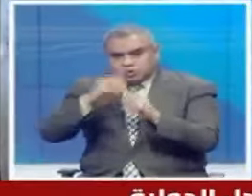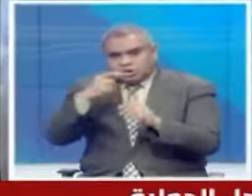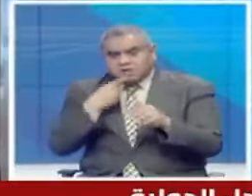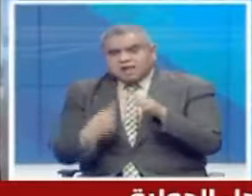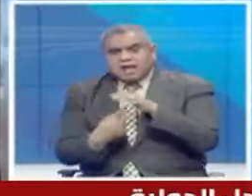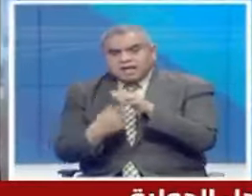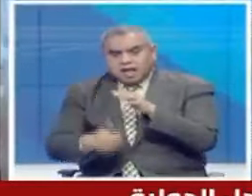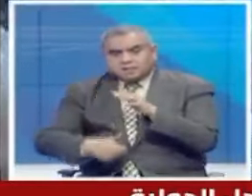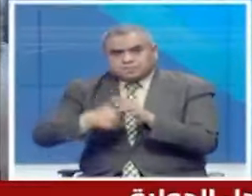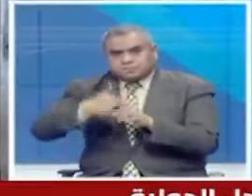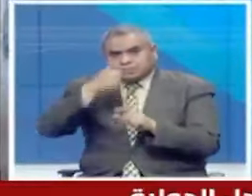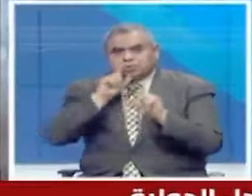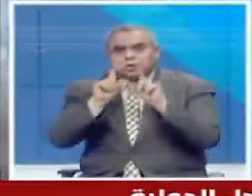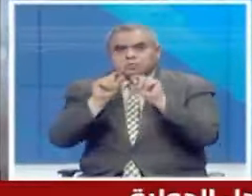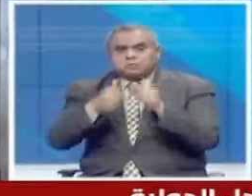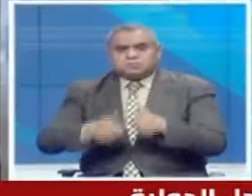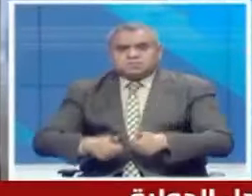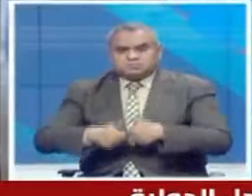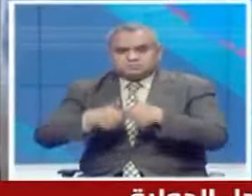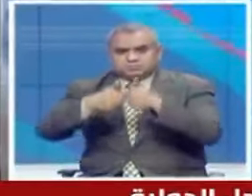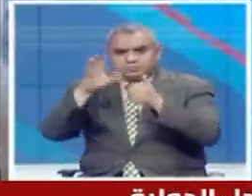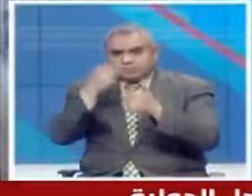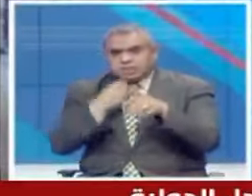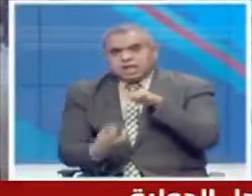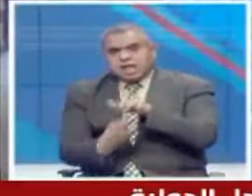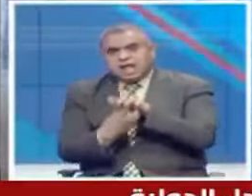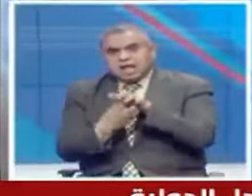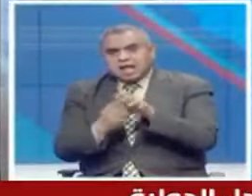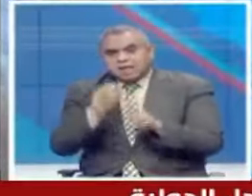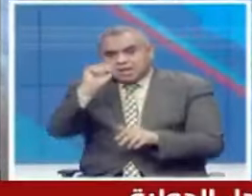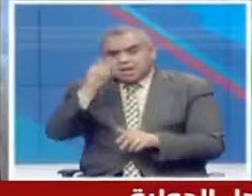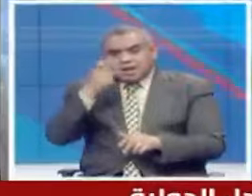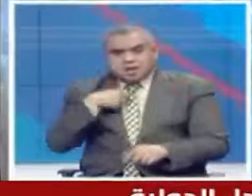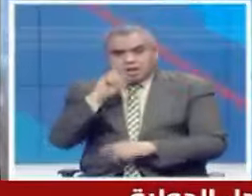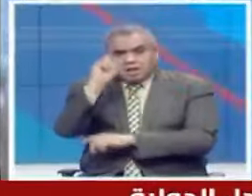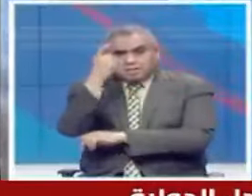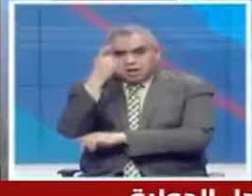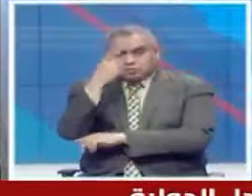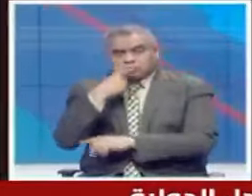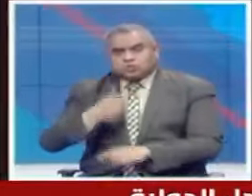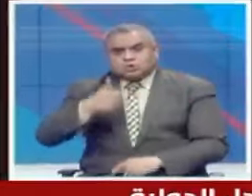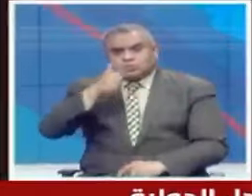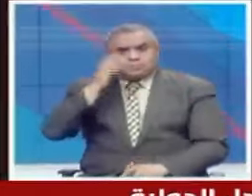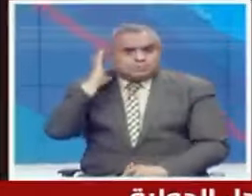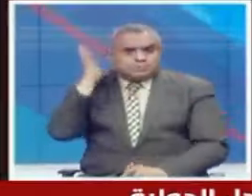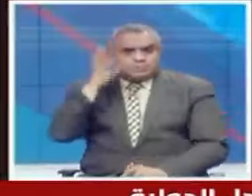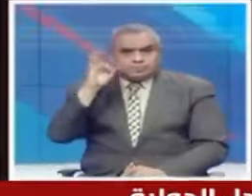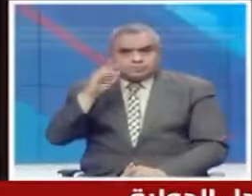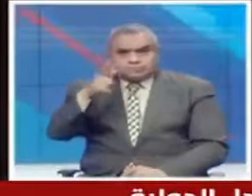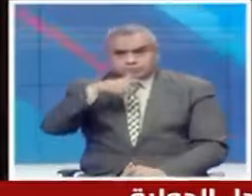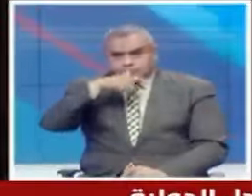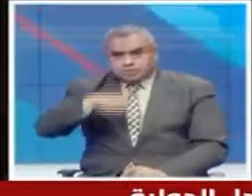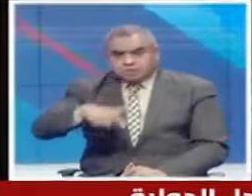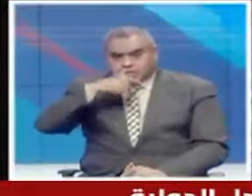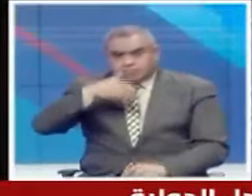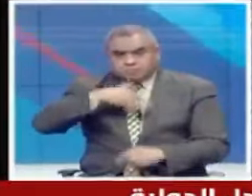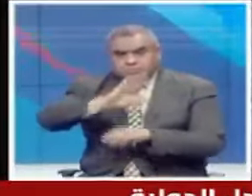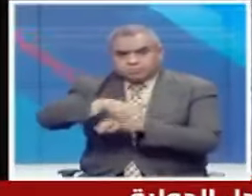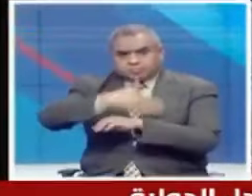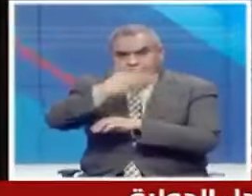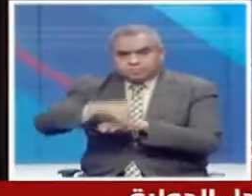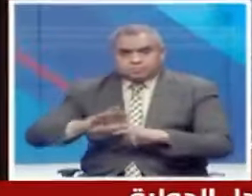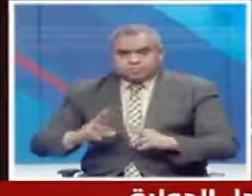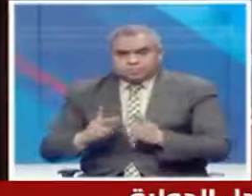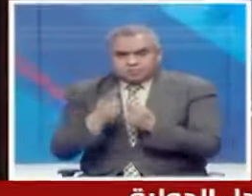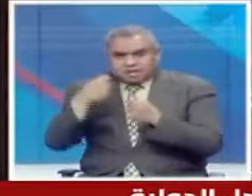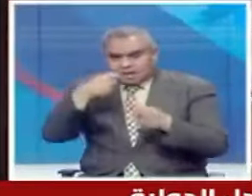جامعة متميزة، زي ما بنقول كده جامعة المنصورة هي جامعة إقليمية بمواصفات عالمية. وبحسب وزارة التخطيط والتنمية